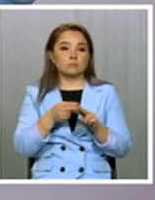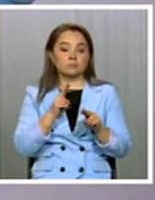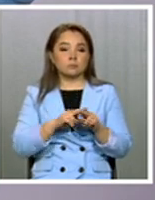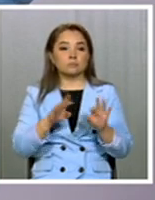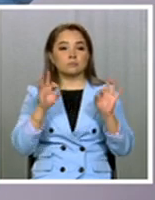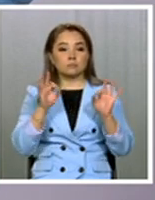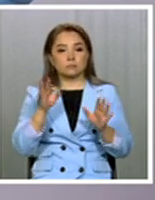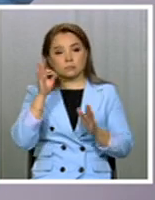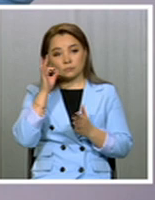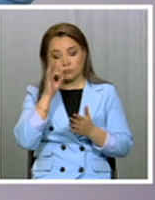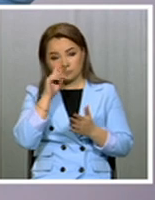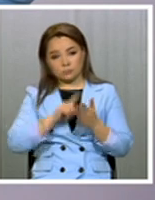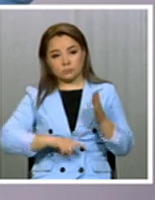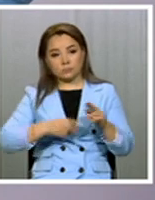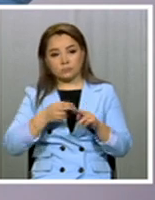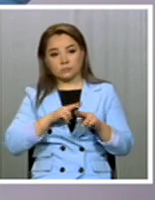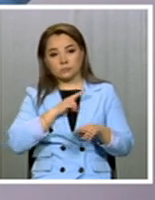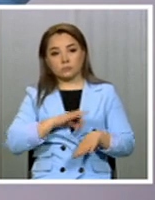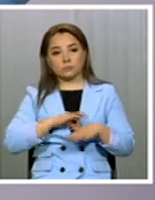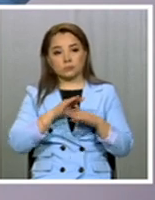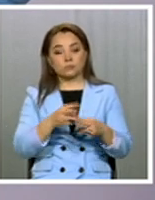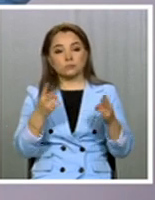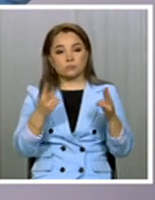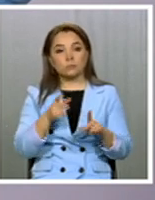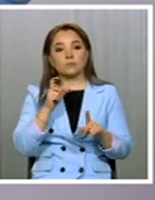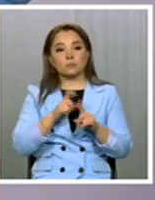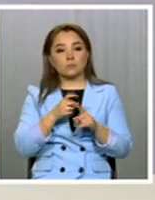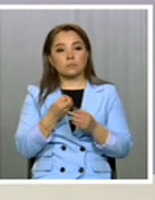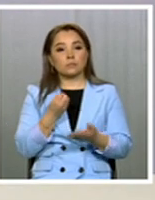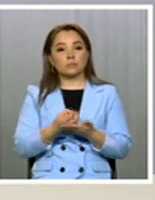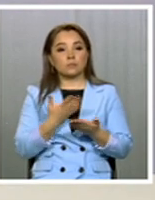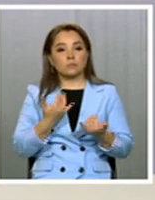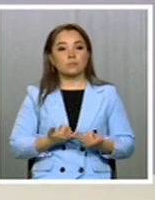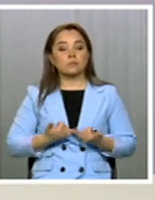болу, сөз қадырын біліп, ақынын ардақтау.